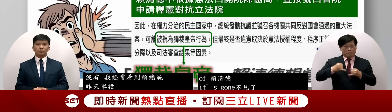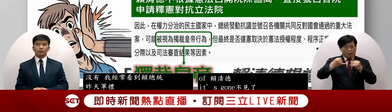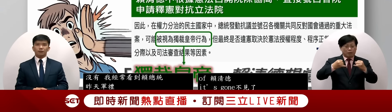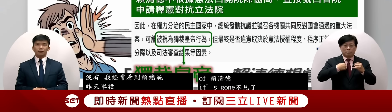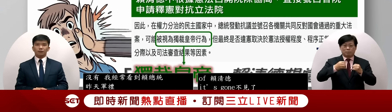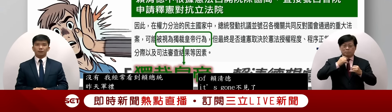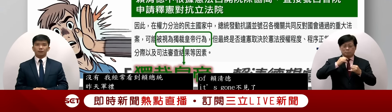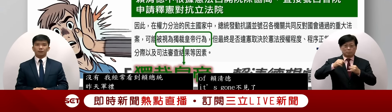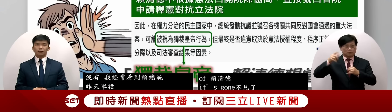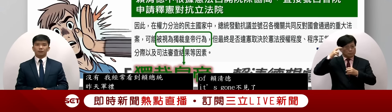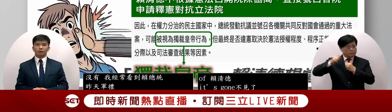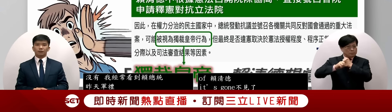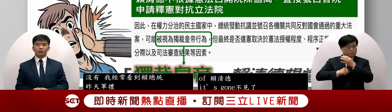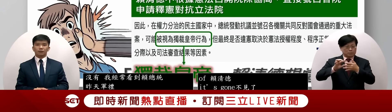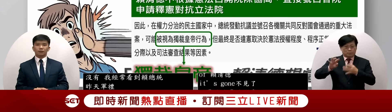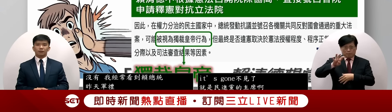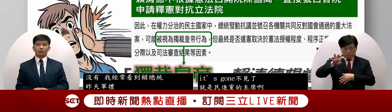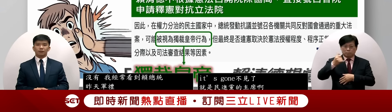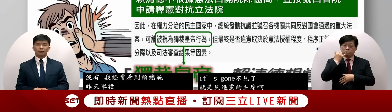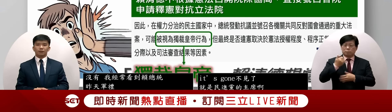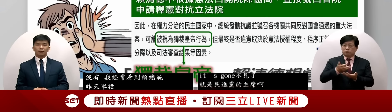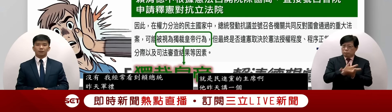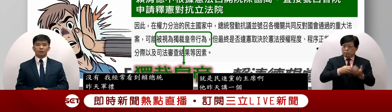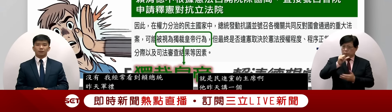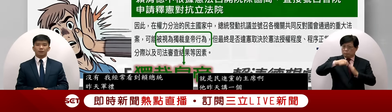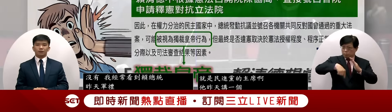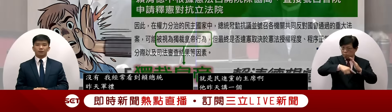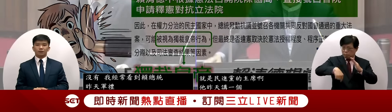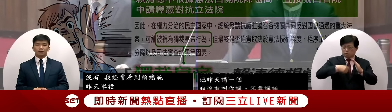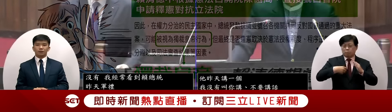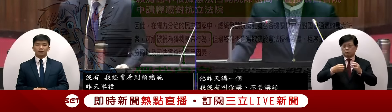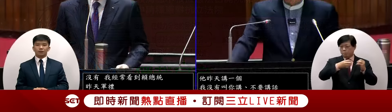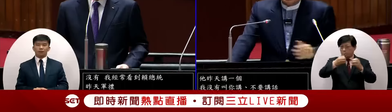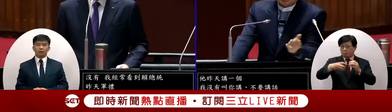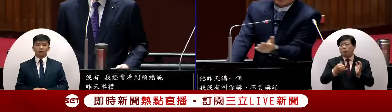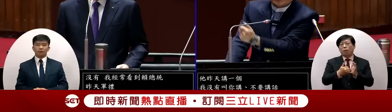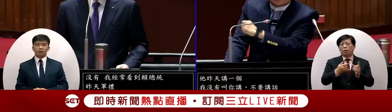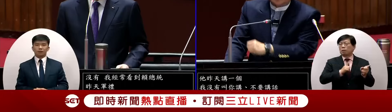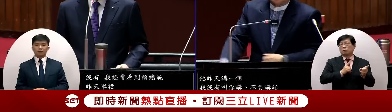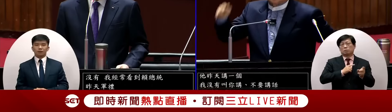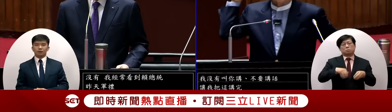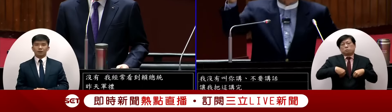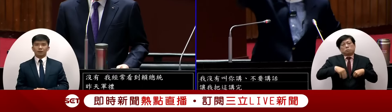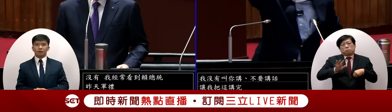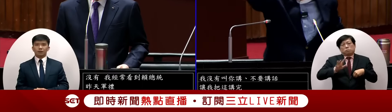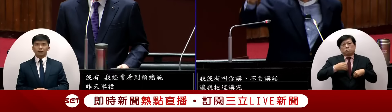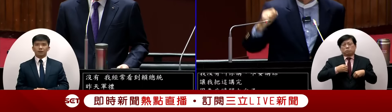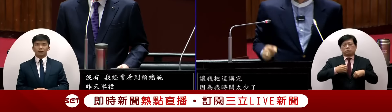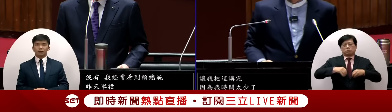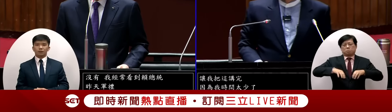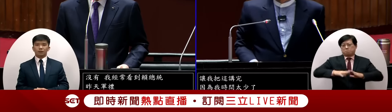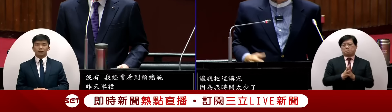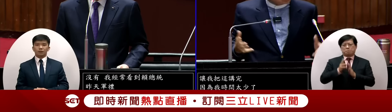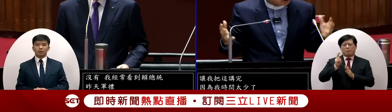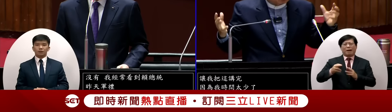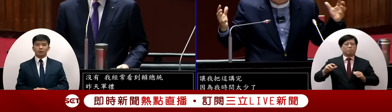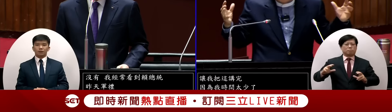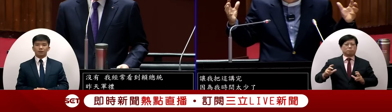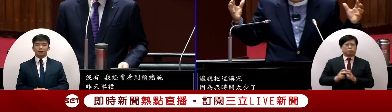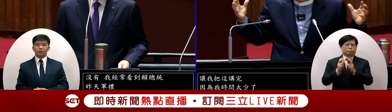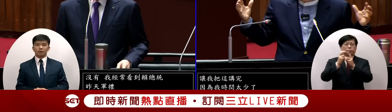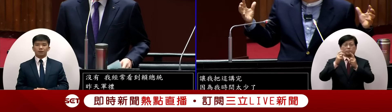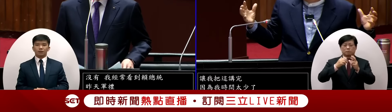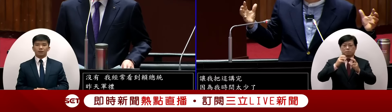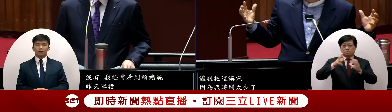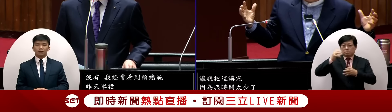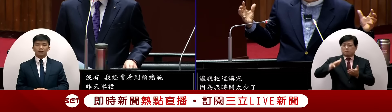统有权利协调五院，大家要整理协调一下。他不要协调，哎，直接被干，总统不